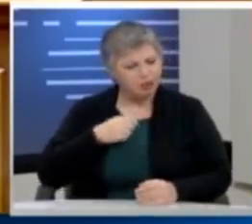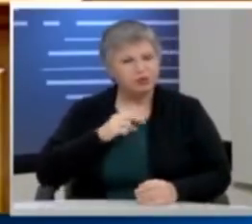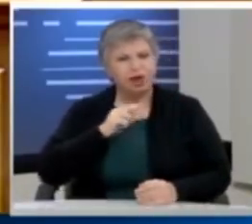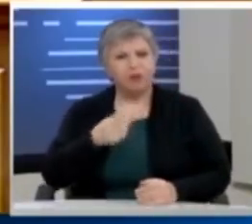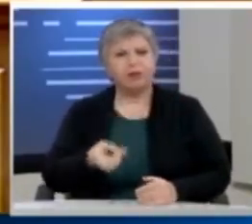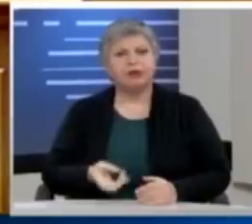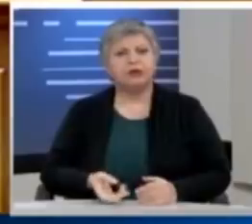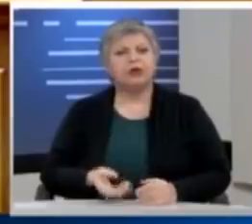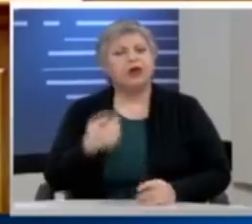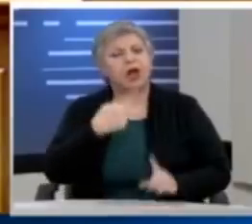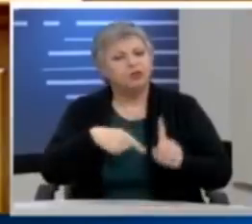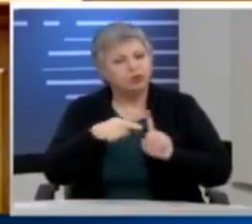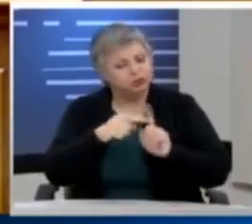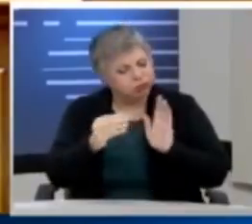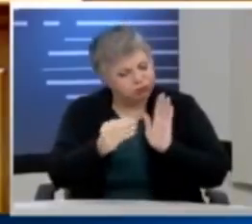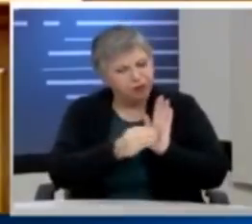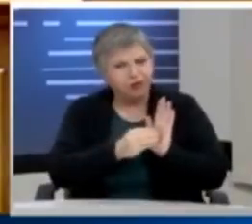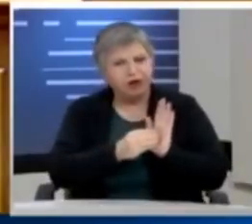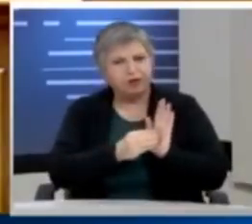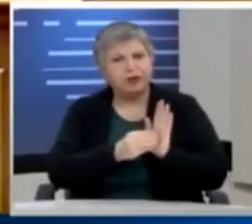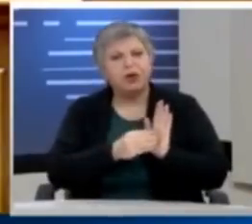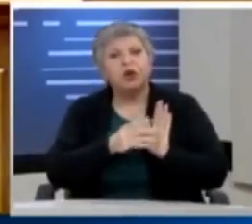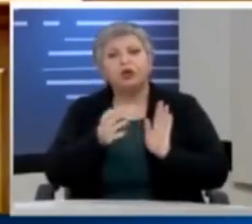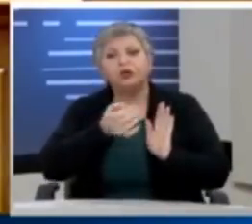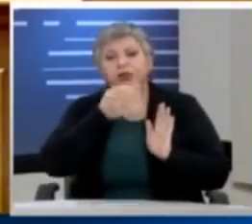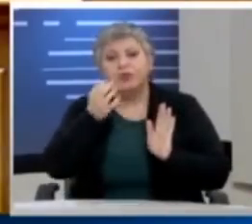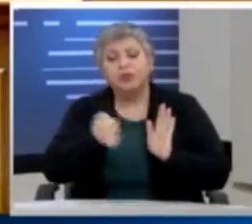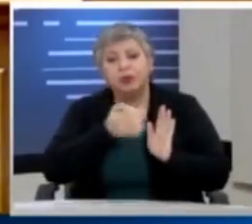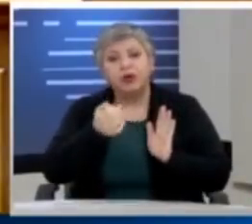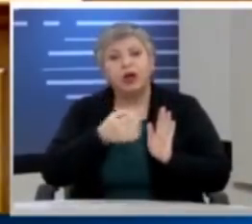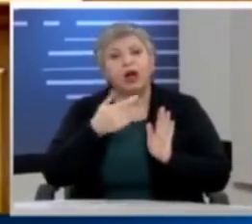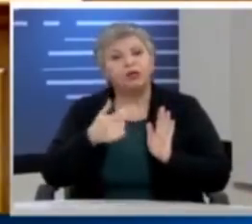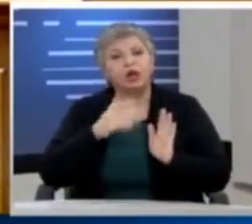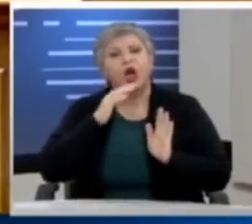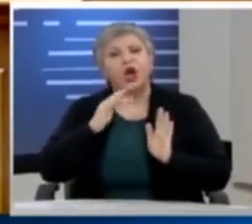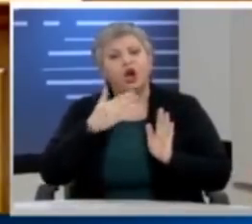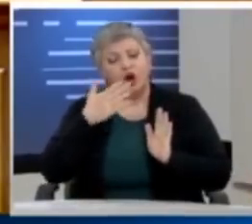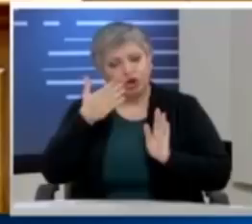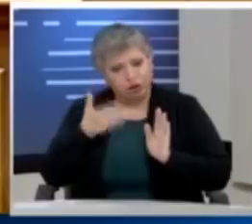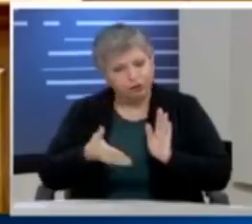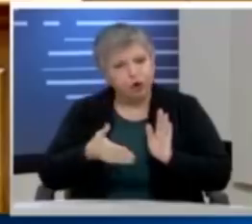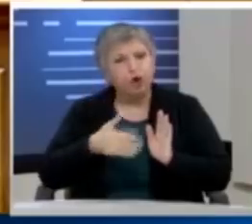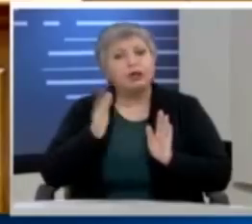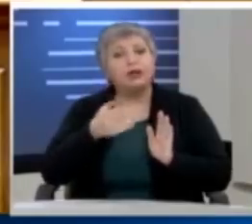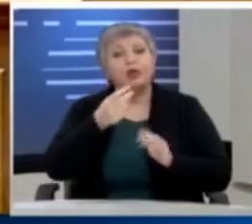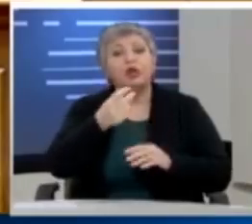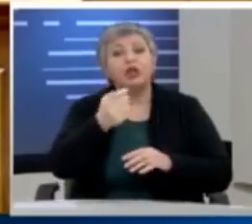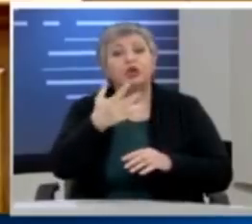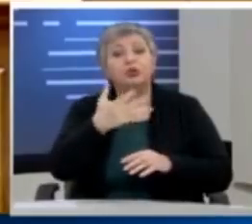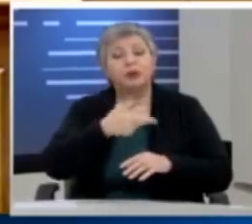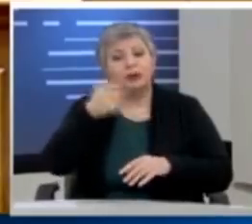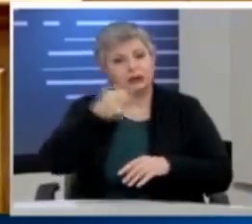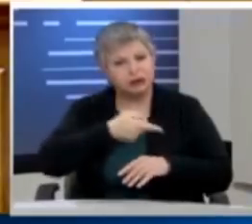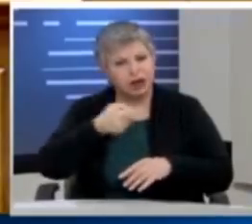ας πρόσθεταν, ότι ομιλείται στη χώρα τους και η αλβανική, αφού είναι το 25% Αλβανή.